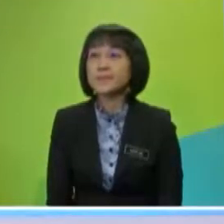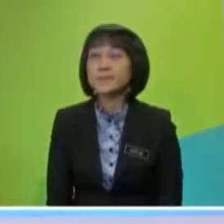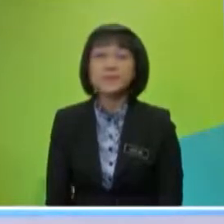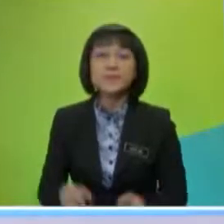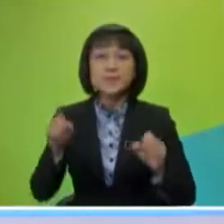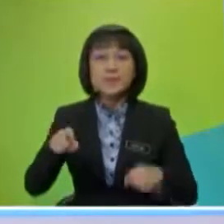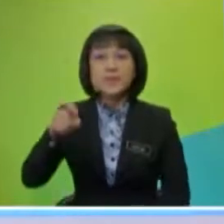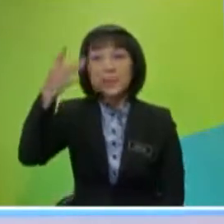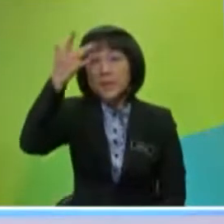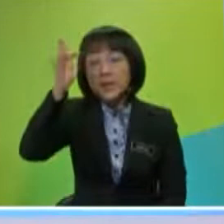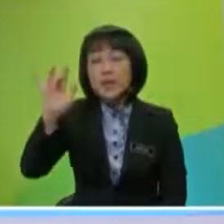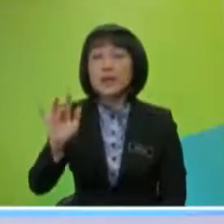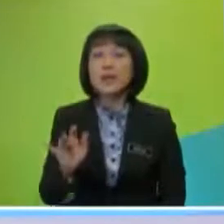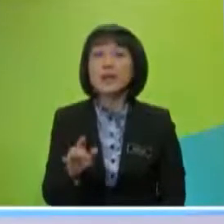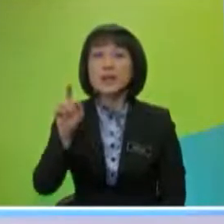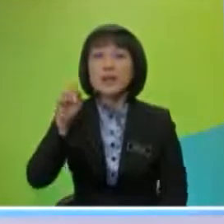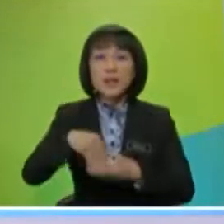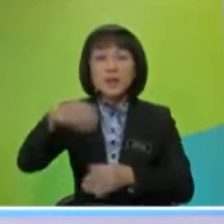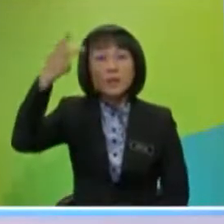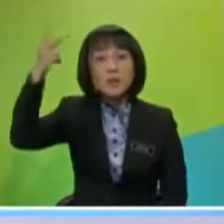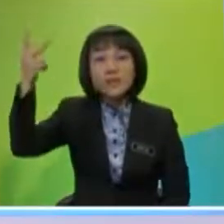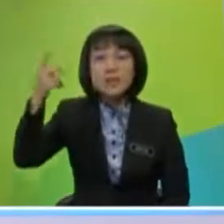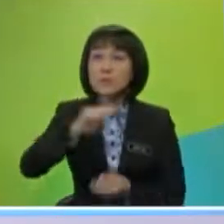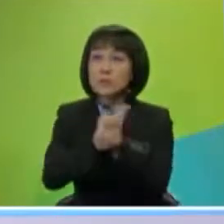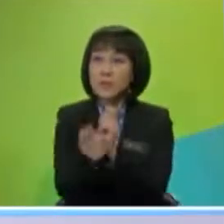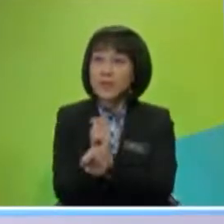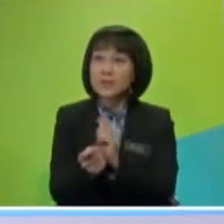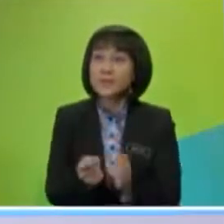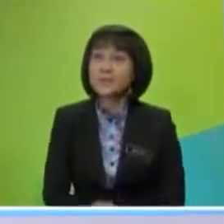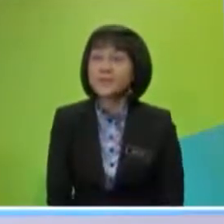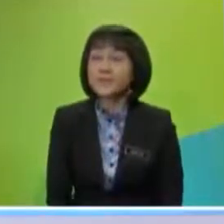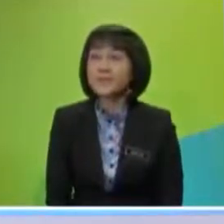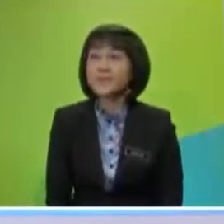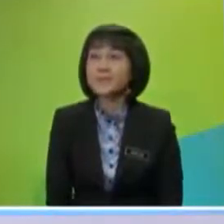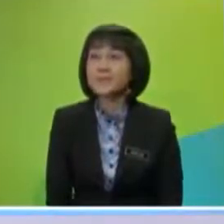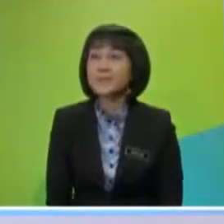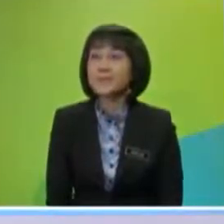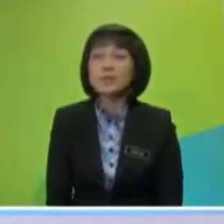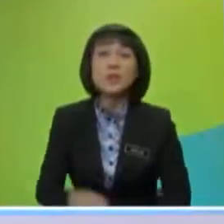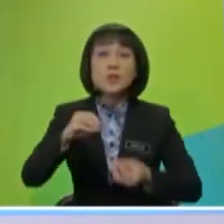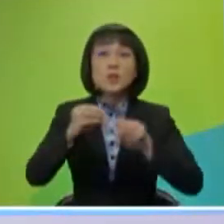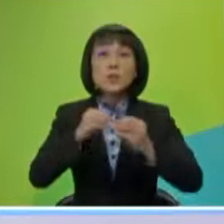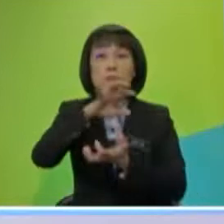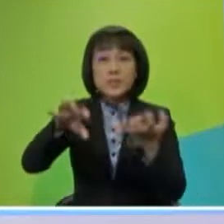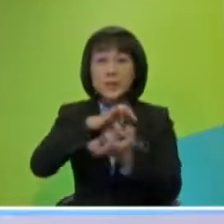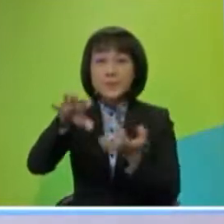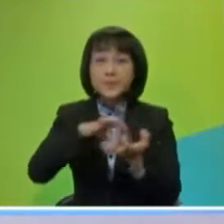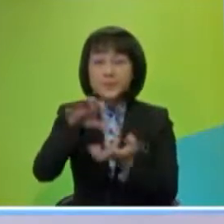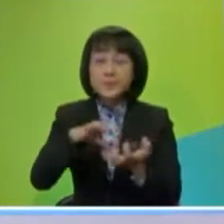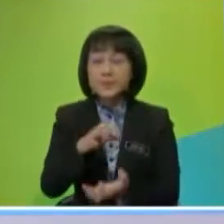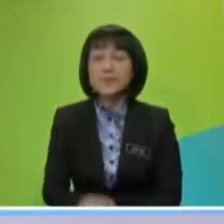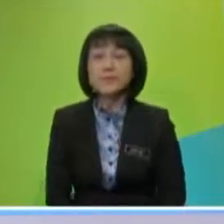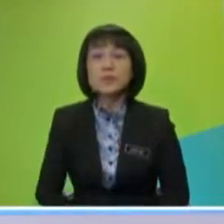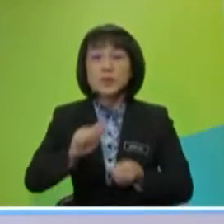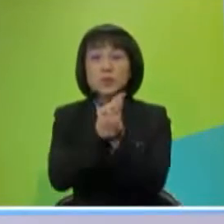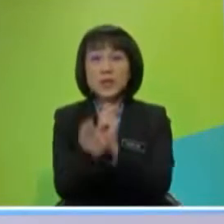menukar pecahan tak wajar kepada nombor bercampur. Okey, kalau daripada nombor bercampur pula kita nak tukar tak wajar. Aira, macam mana kita nak tukar tak